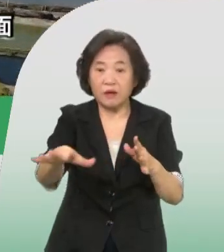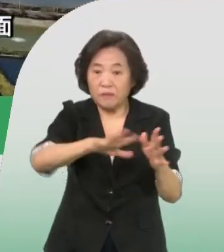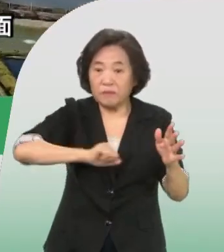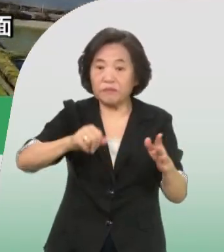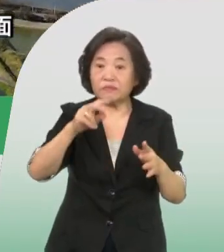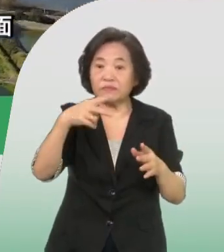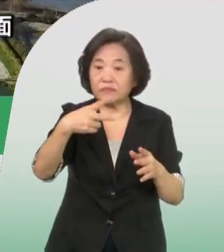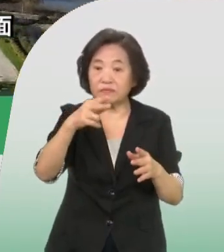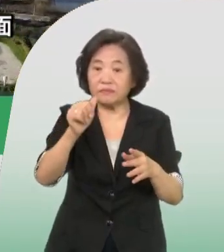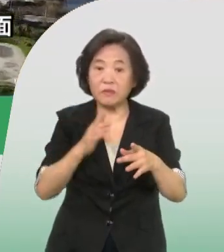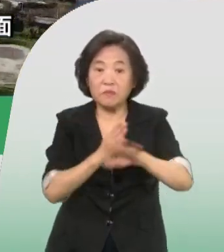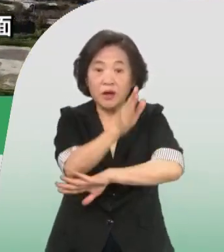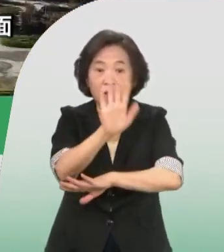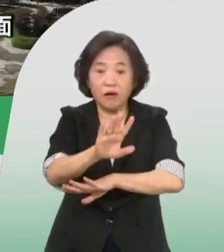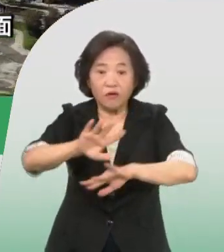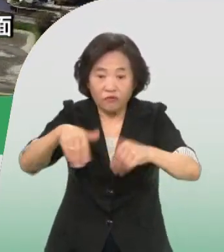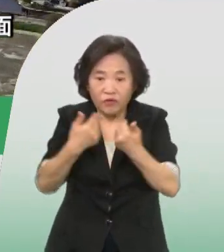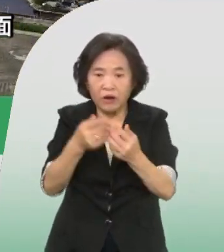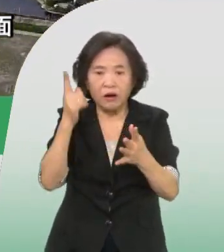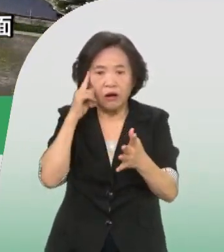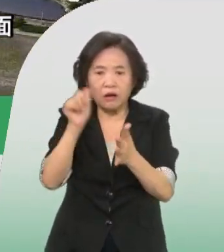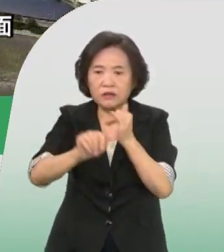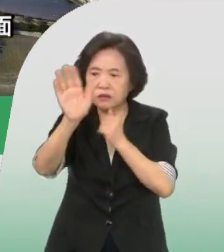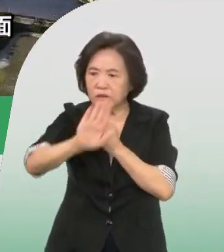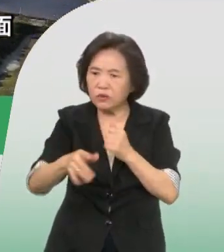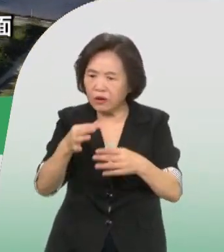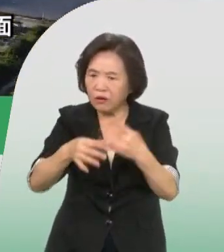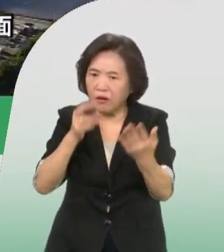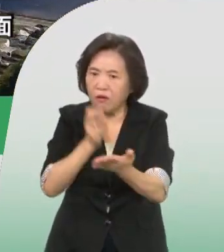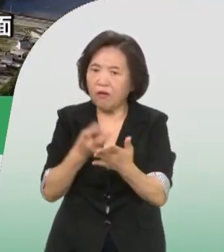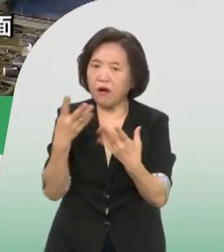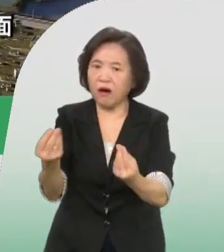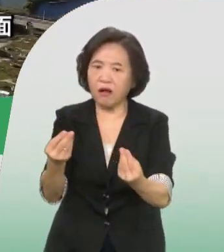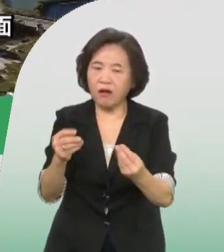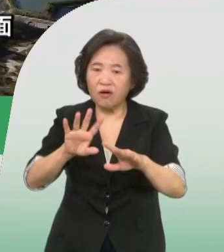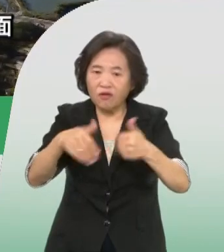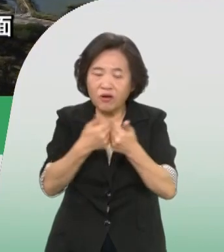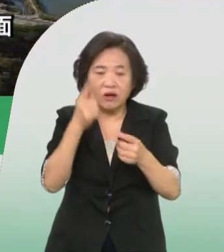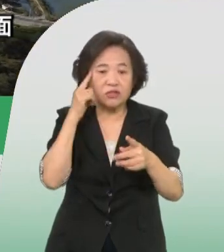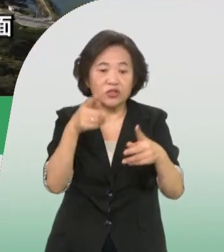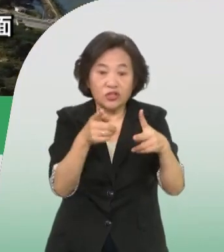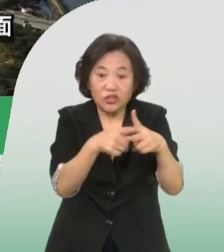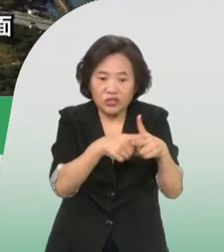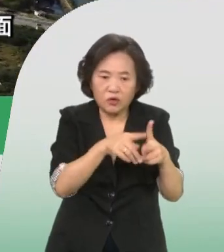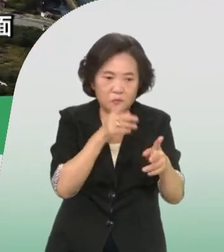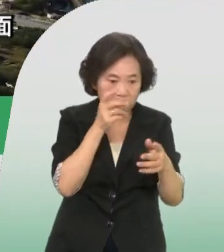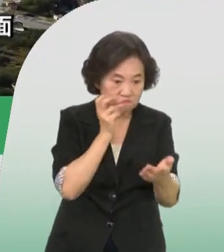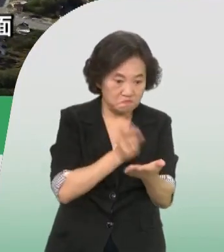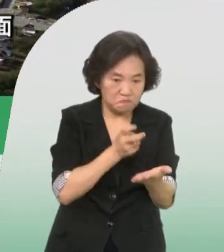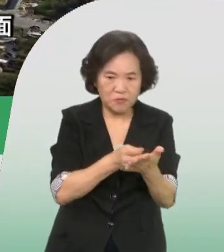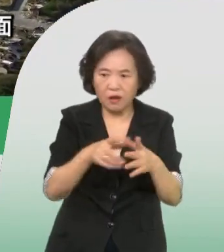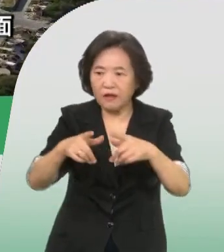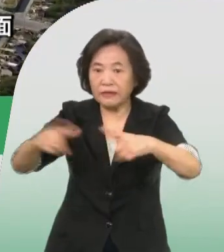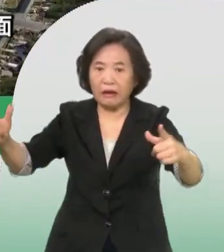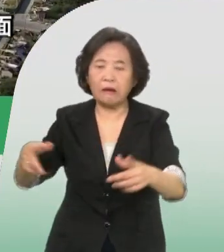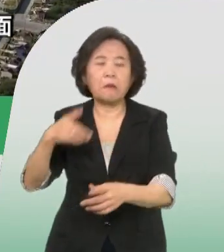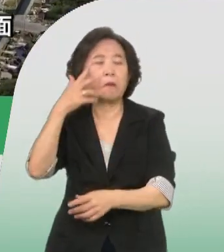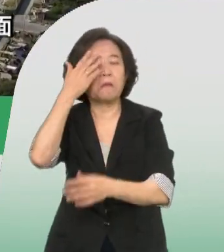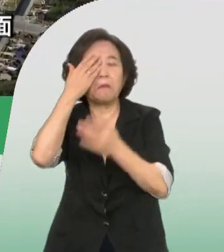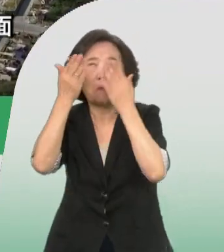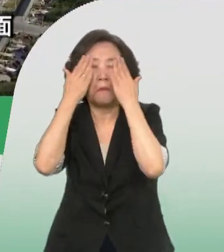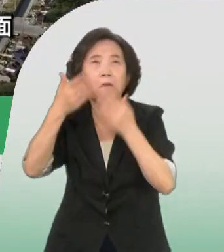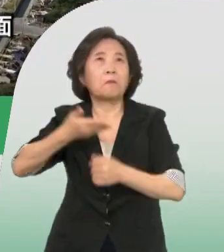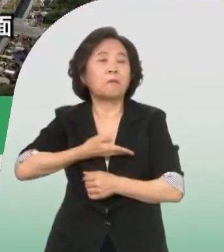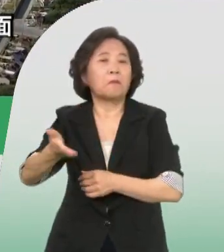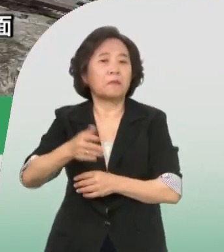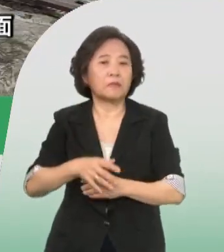公顷的开发案，三无单一生态把关机制，近期做势表态的建议。 两公顷以上的都是依照营建